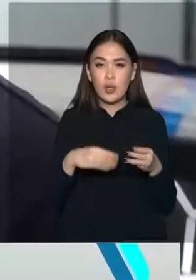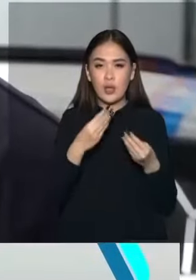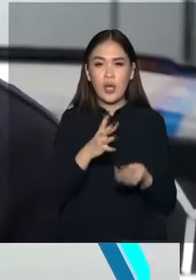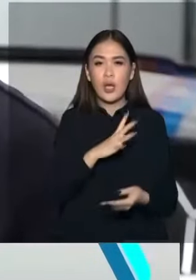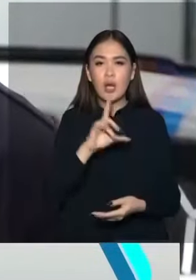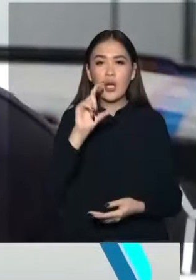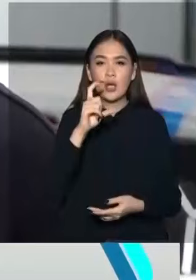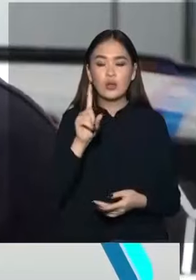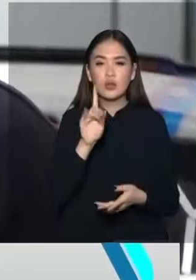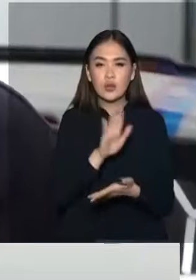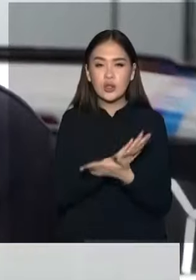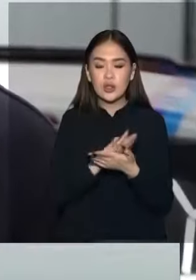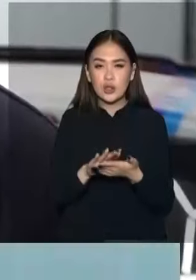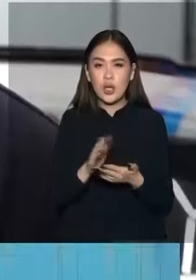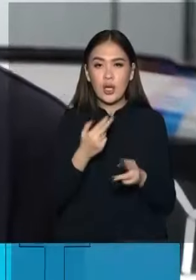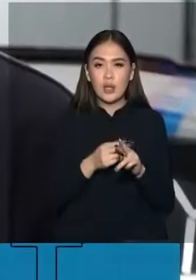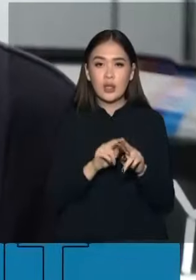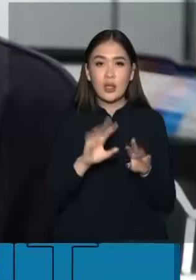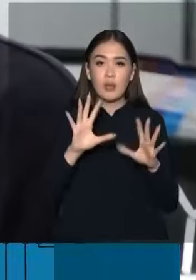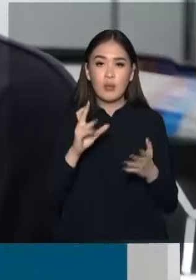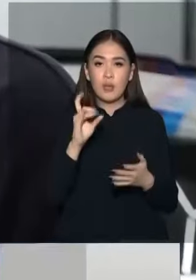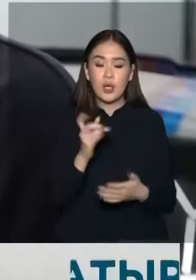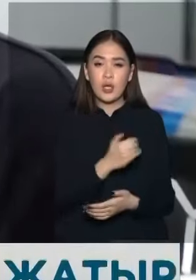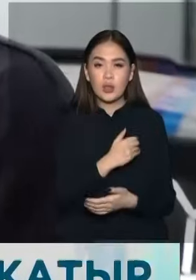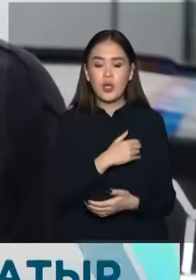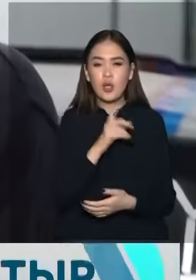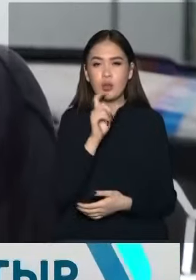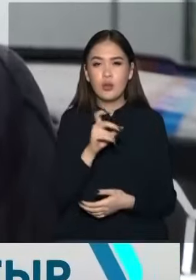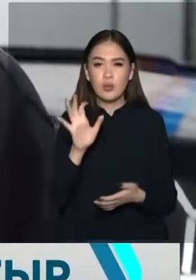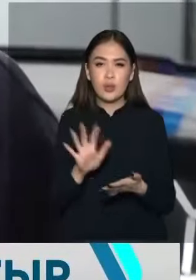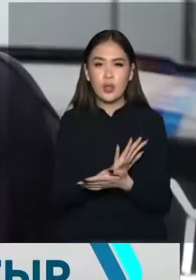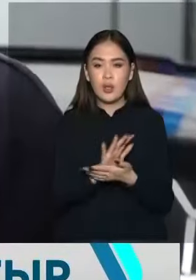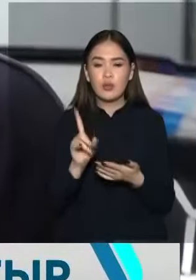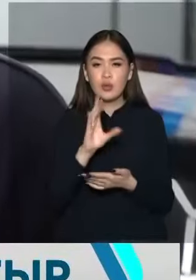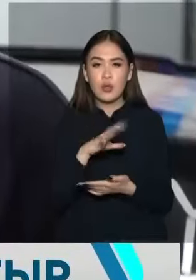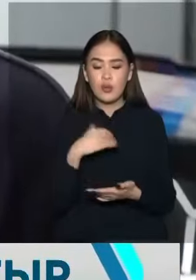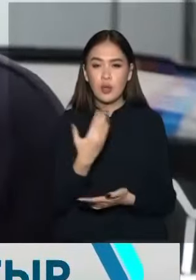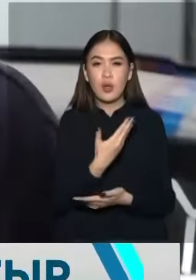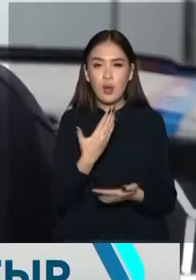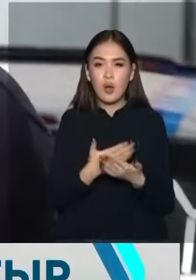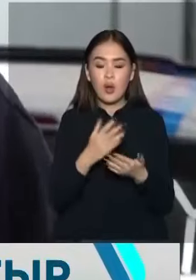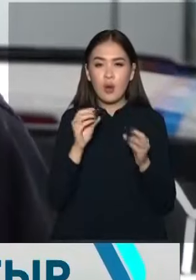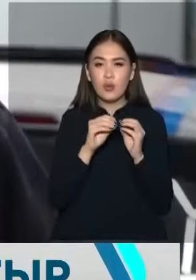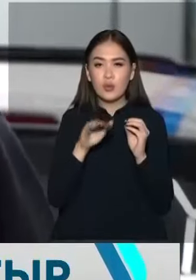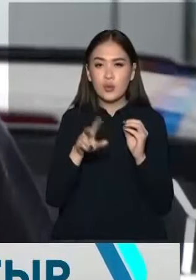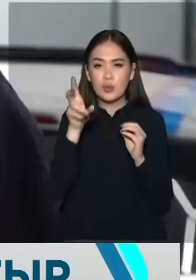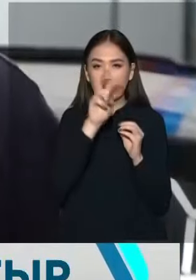экология на себя таза стоган шин. Сонда инициатива был со, онда везде конвертация вообще тегом была нет, потому что без день конвертация багас $1,000